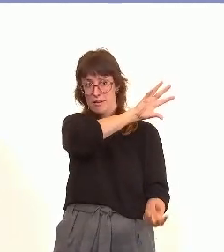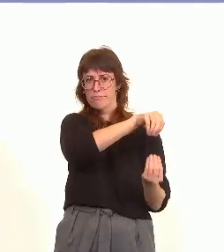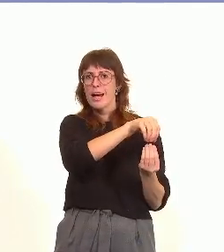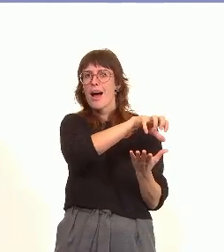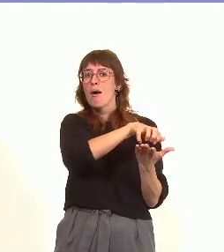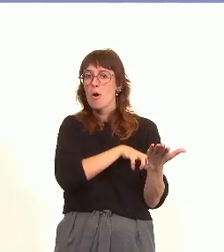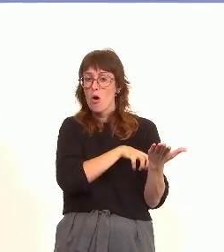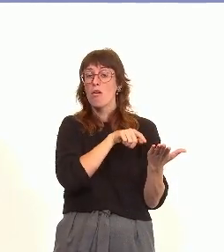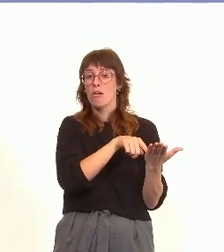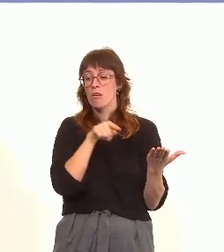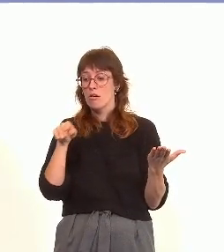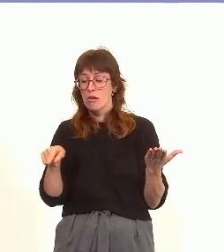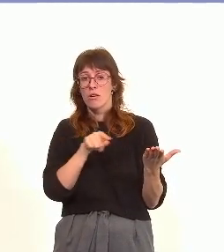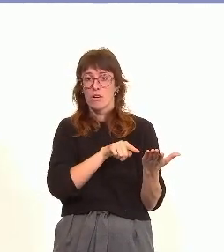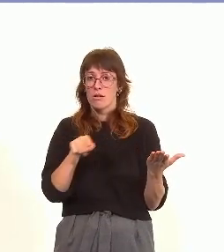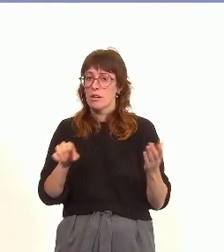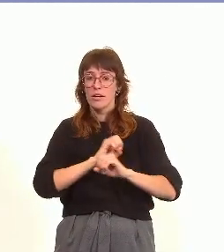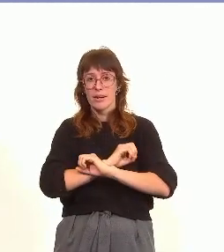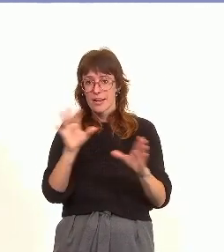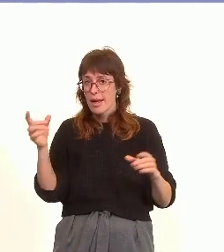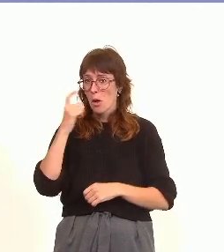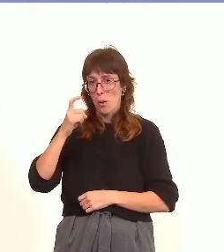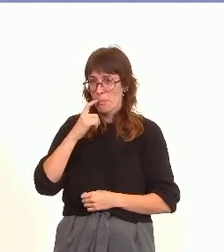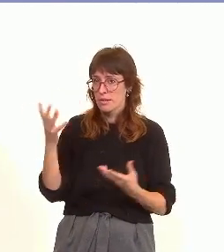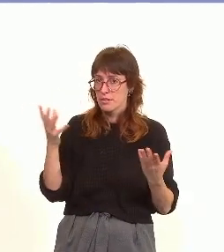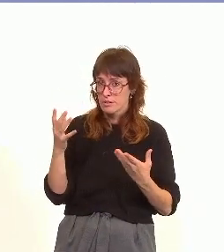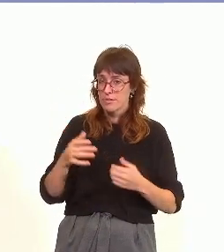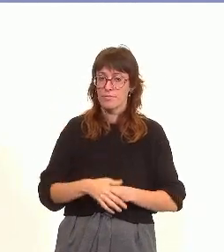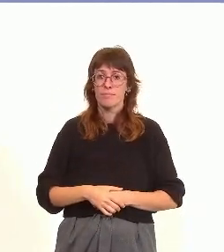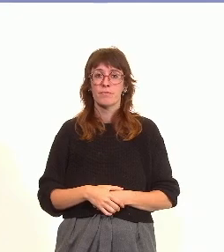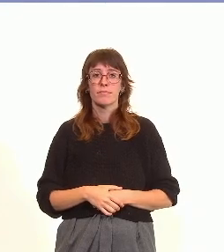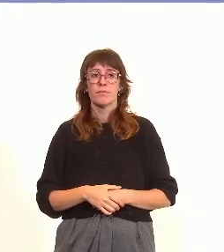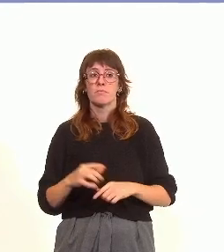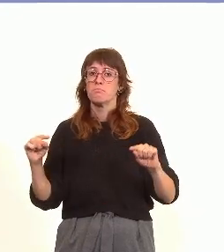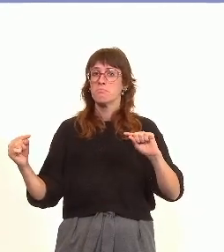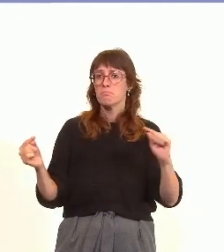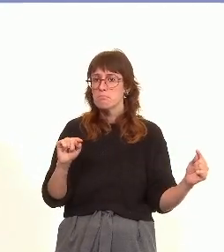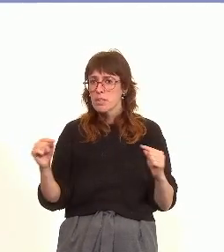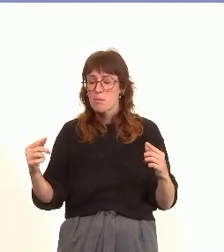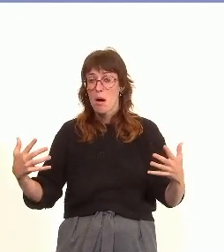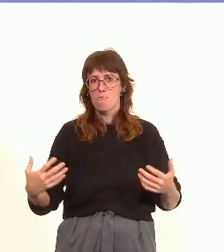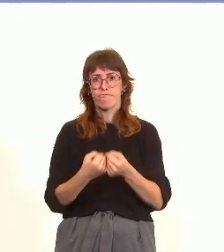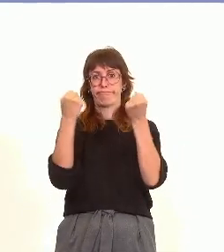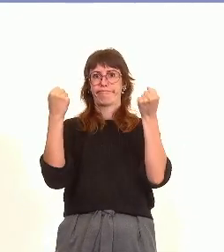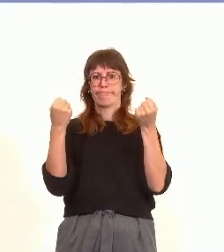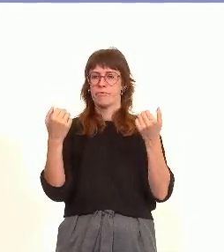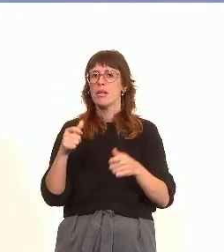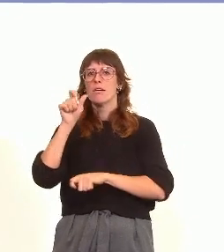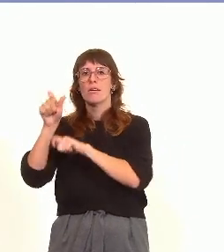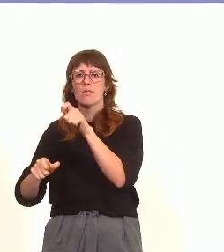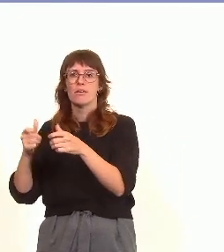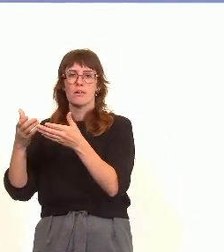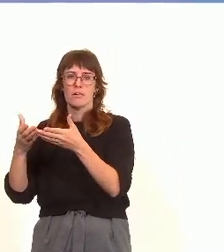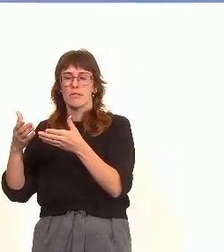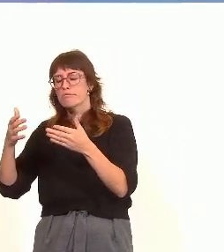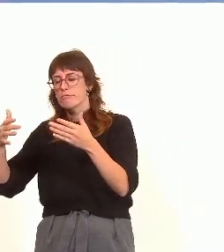schémas de prise de parole dans le secteur de l'autonomie et plus spécifiquement dans le champ du handicap que je maîtrise mieux. On a un